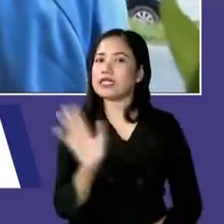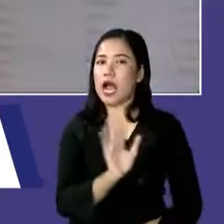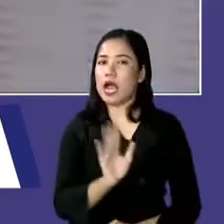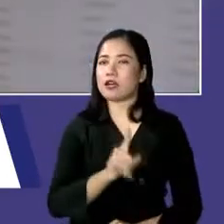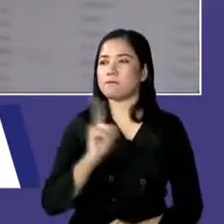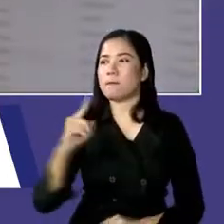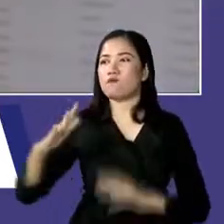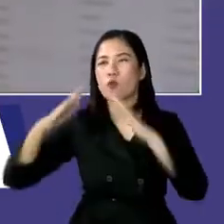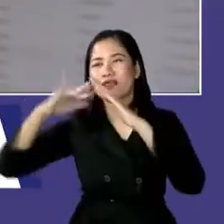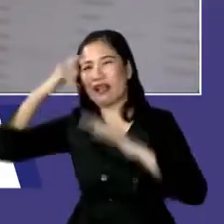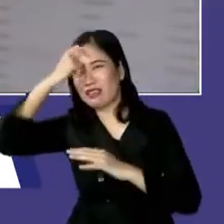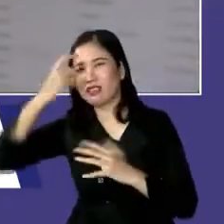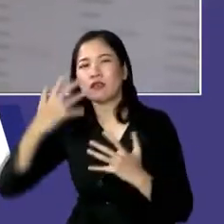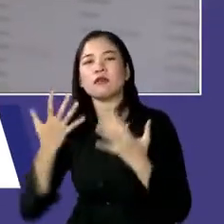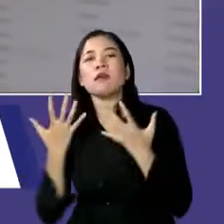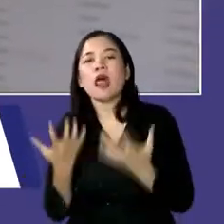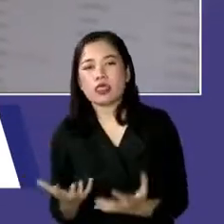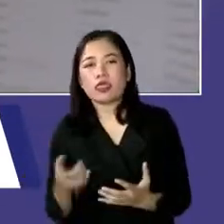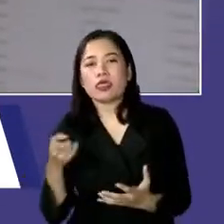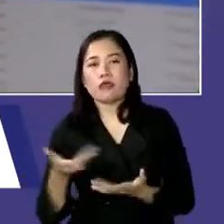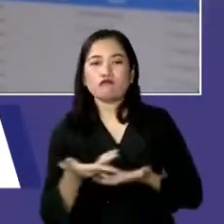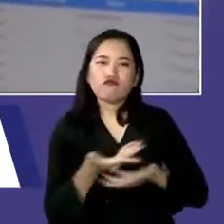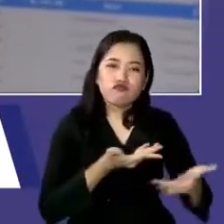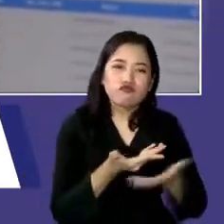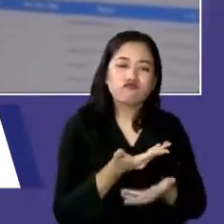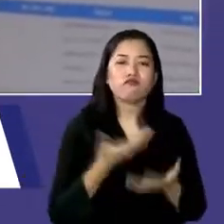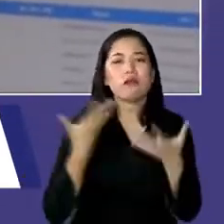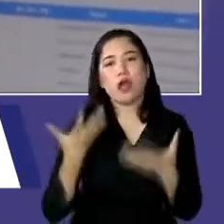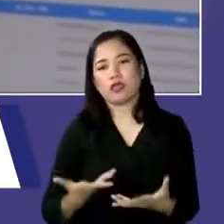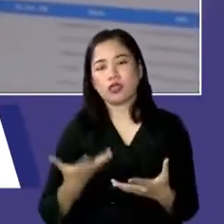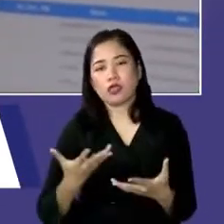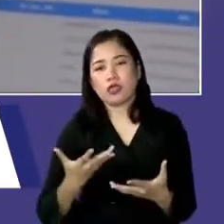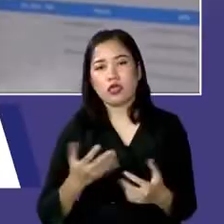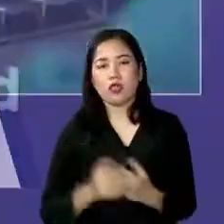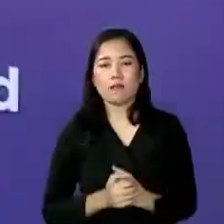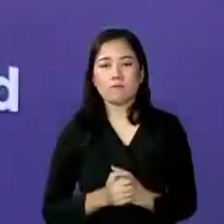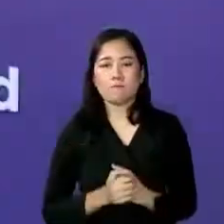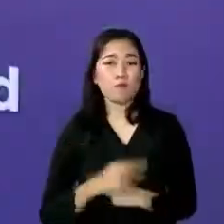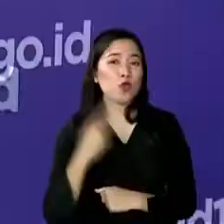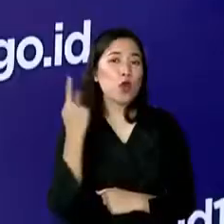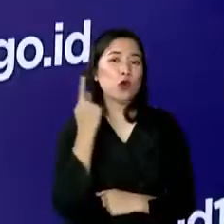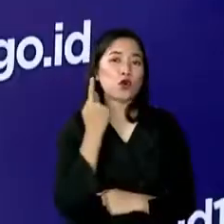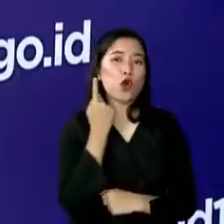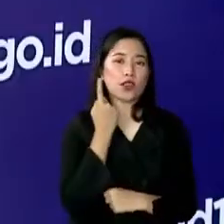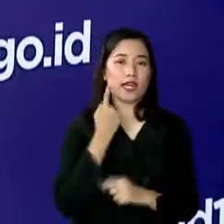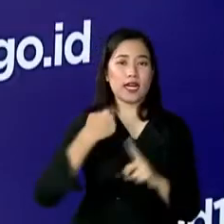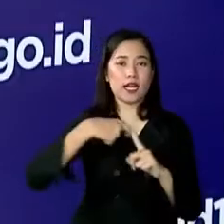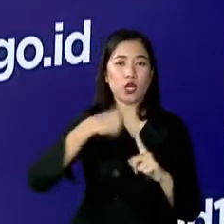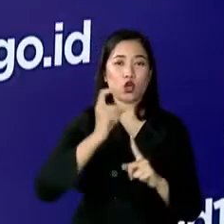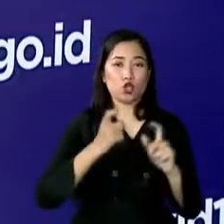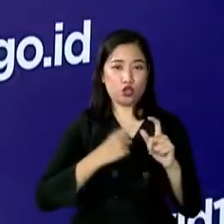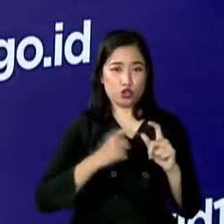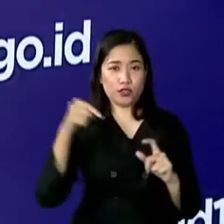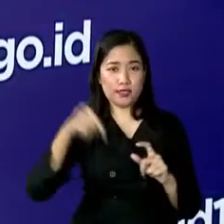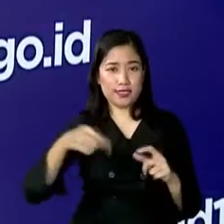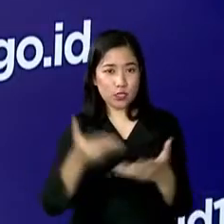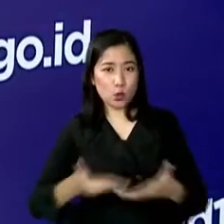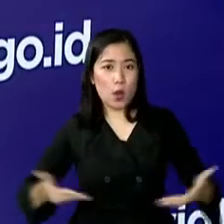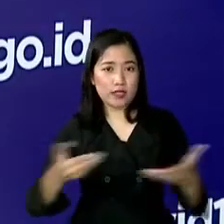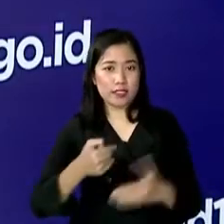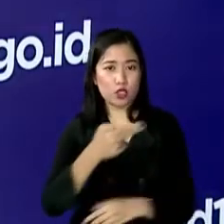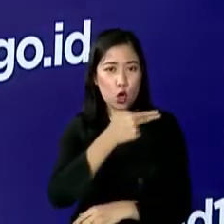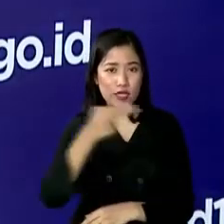rumah sakit untuk Penanganannya begitu-begitu ya Nah dokterku sini kan kita kalau lihat situasi terkini di Indonesia